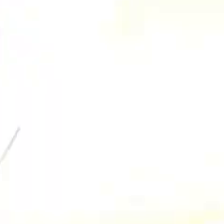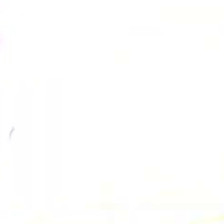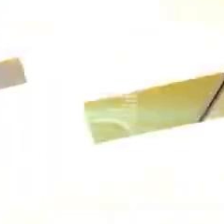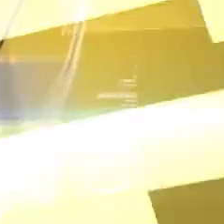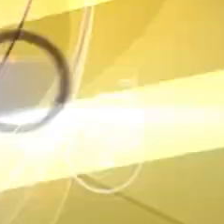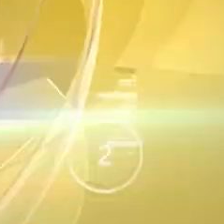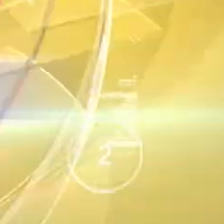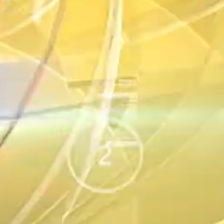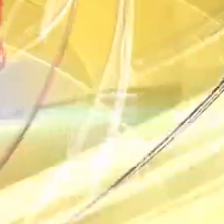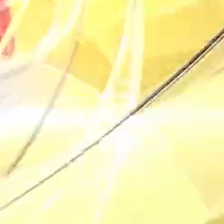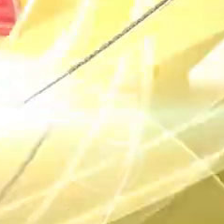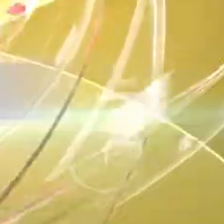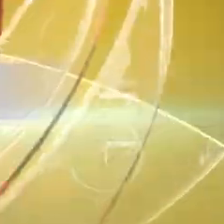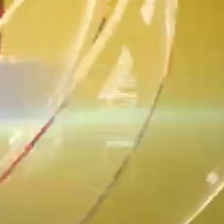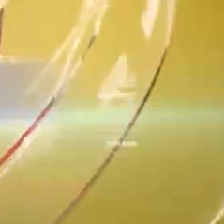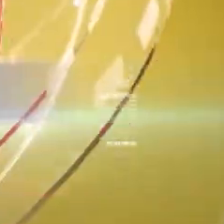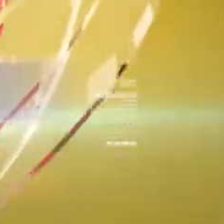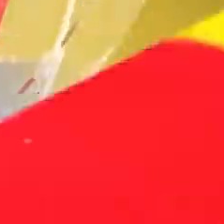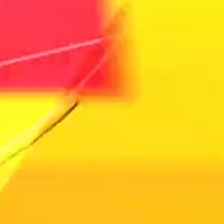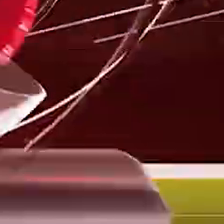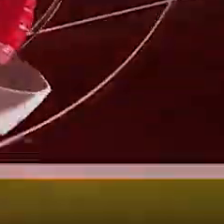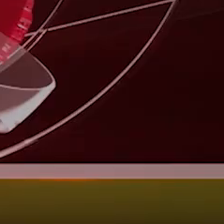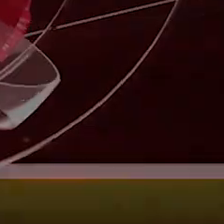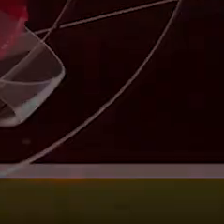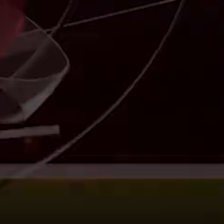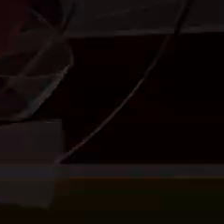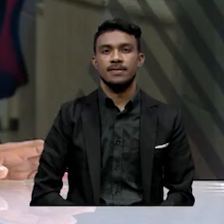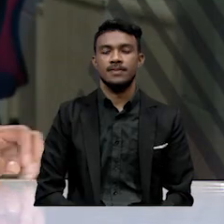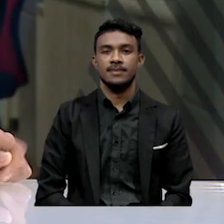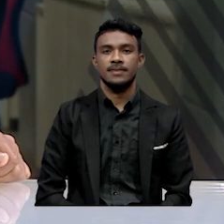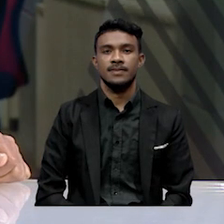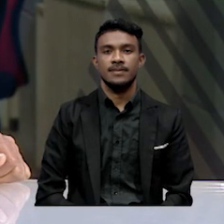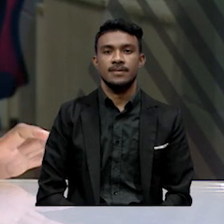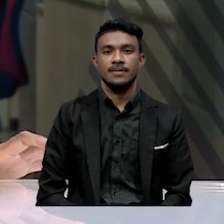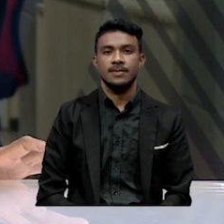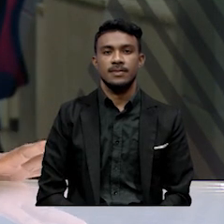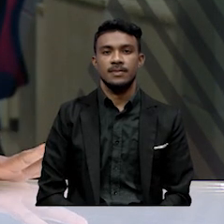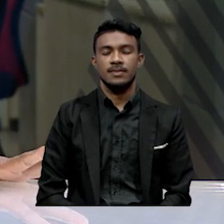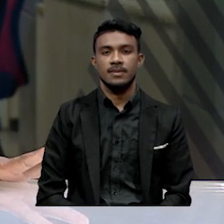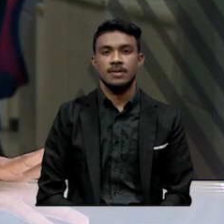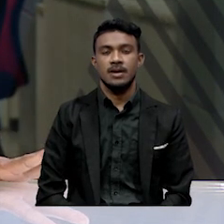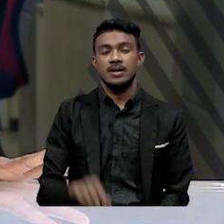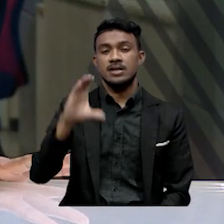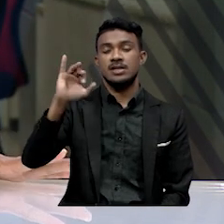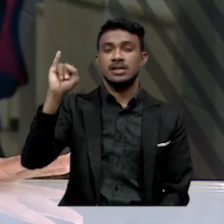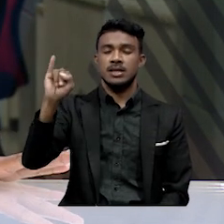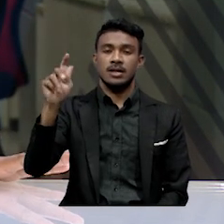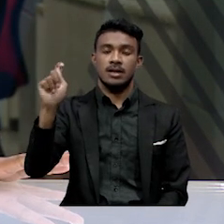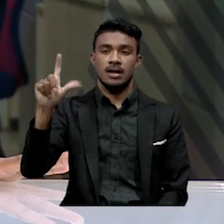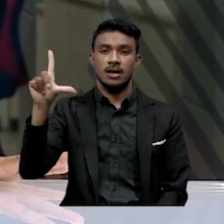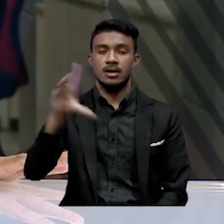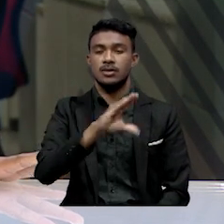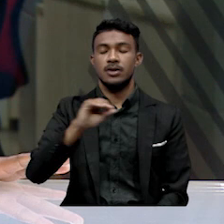tersenyum kau berhenti Sisi telpon Sisi